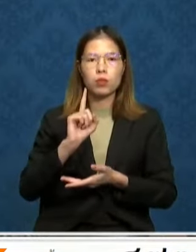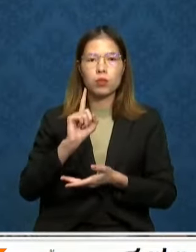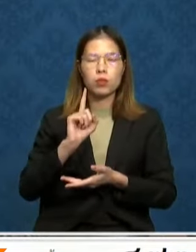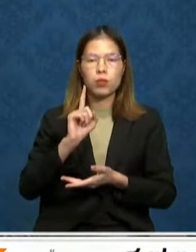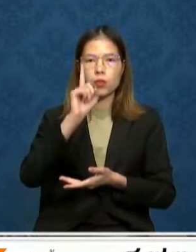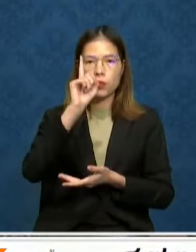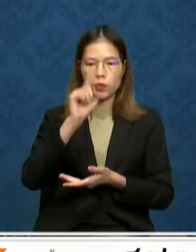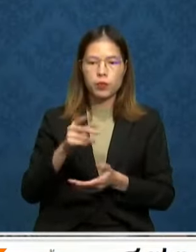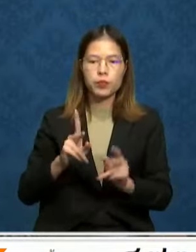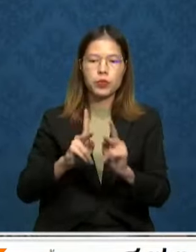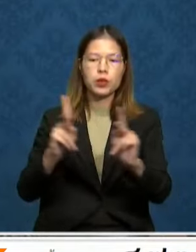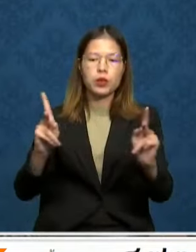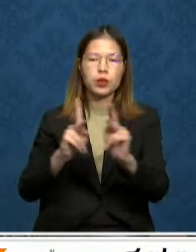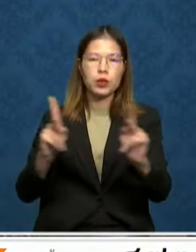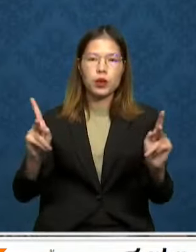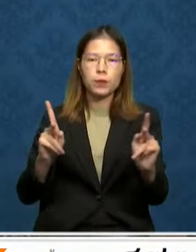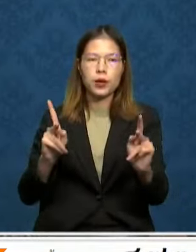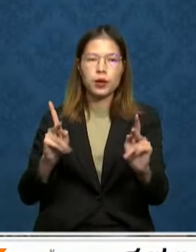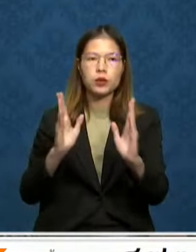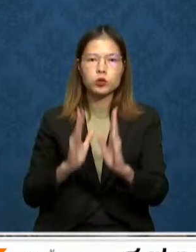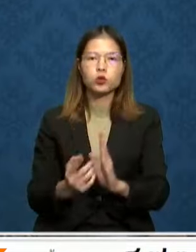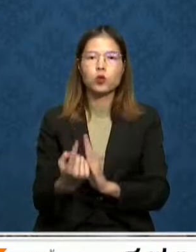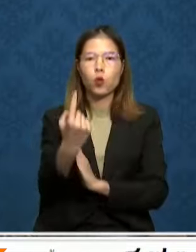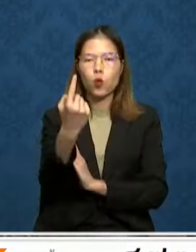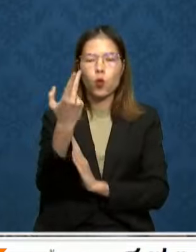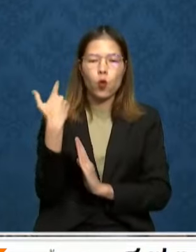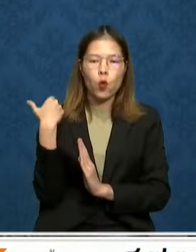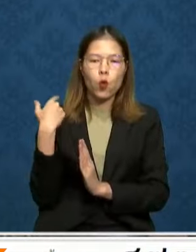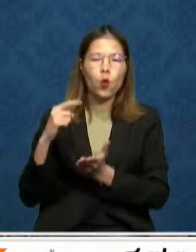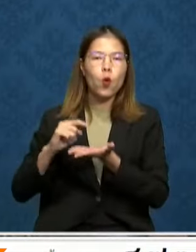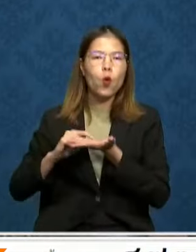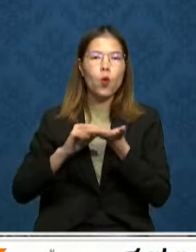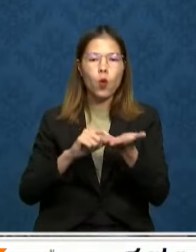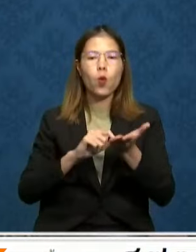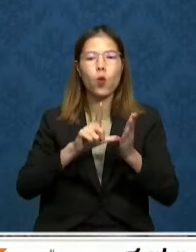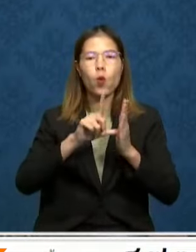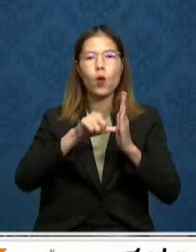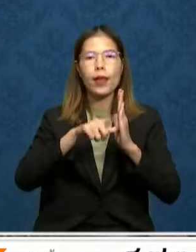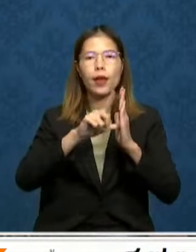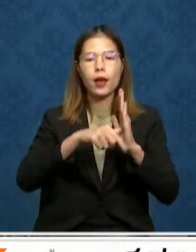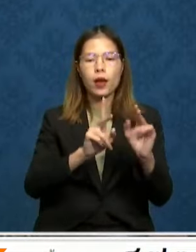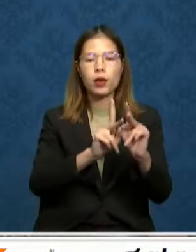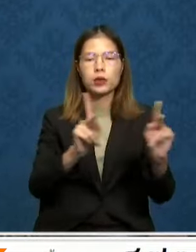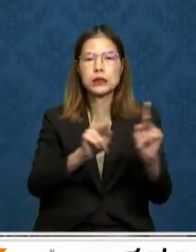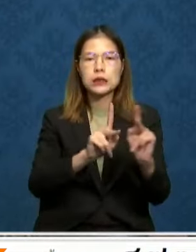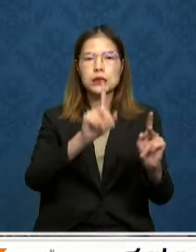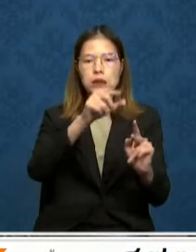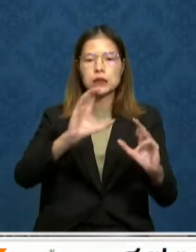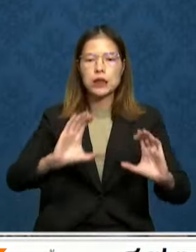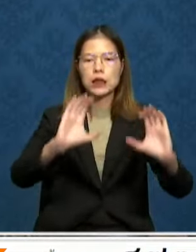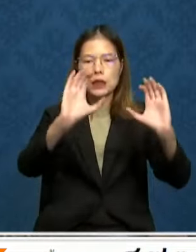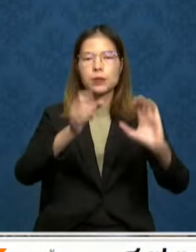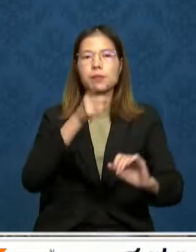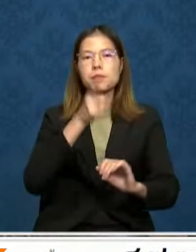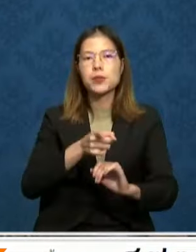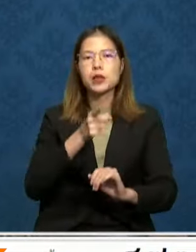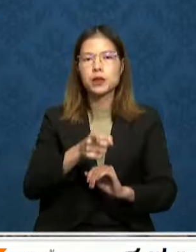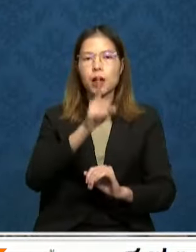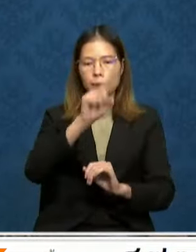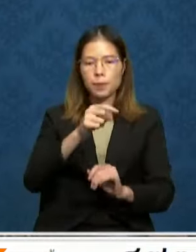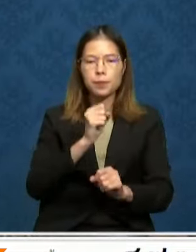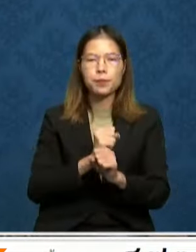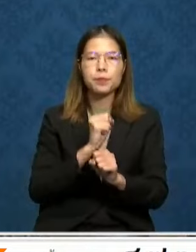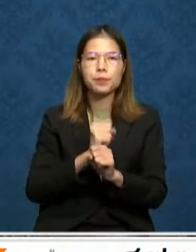กรรมาธิการท่านหนึ่งมอบหมายให้ฝ่ายเลขานุการคณะกรรมาธิการซึ่งเป็นข้าราชชการประจำนำ